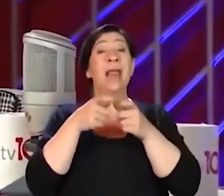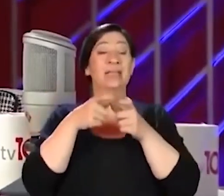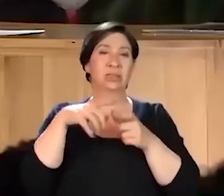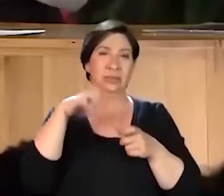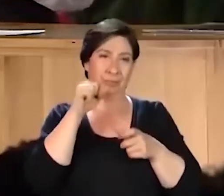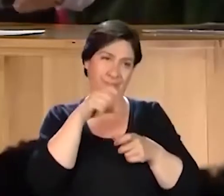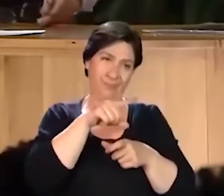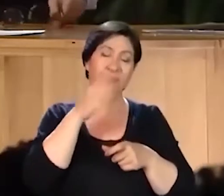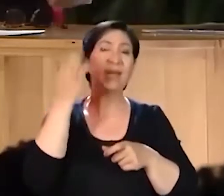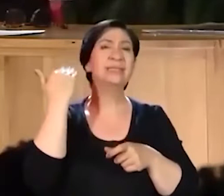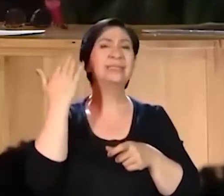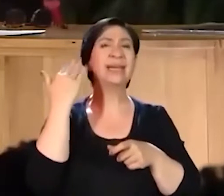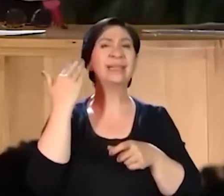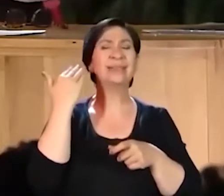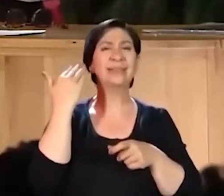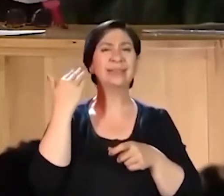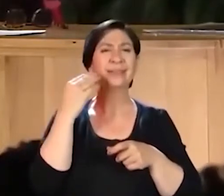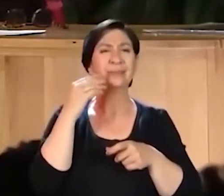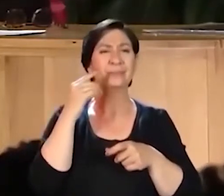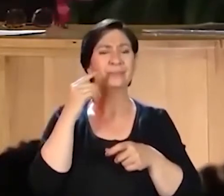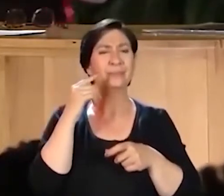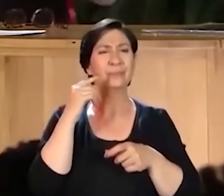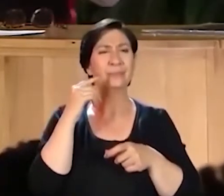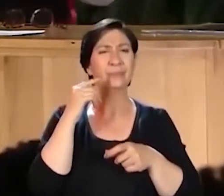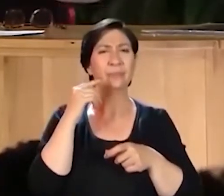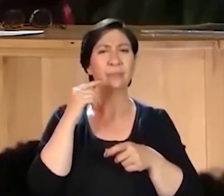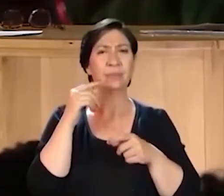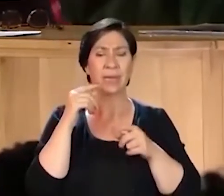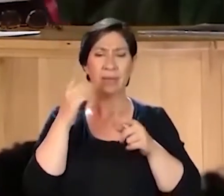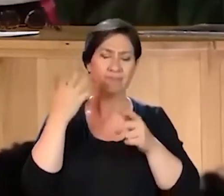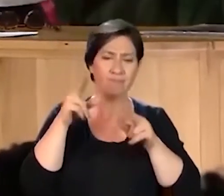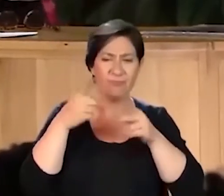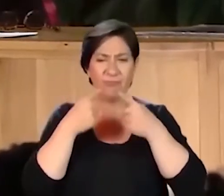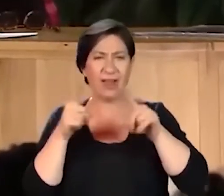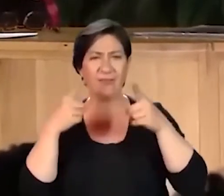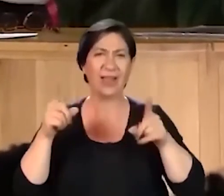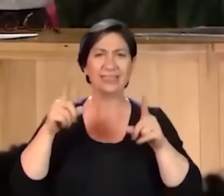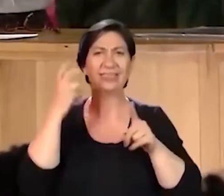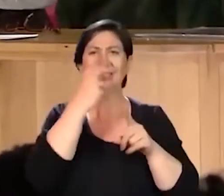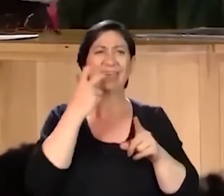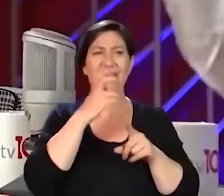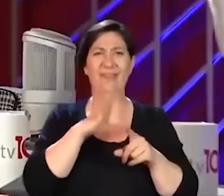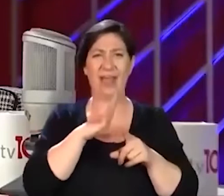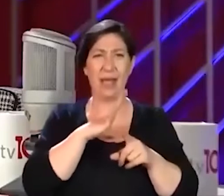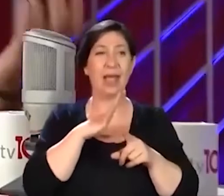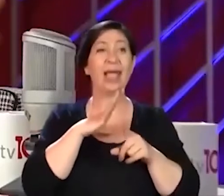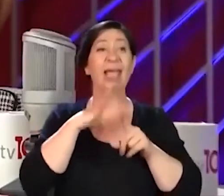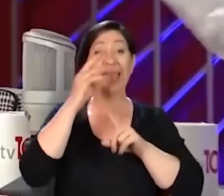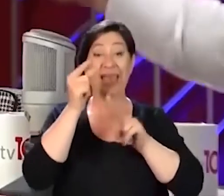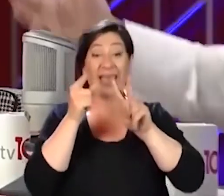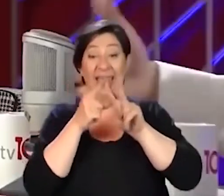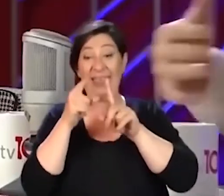eskiden ındependent denilen Hani retatçıllı peppers'lar filan da aslında ındependen